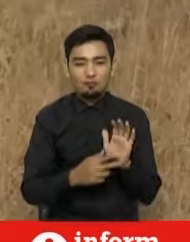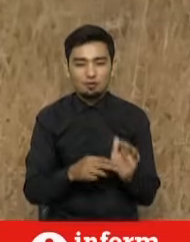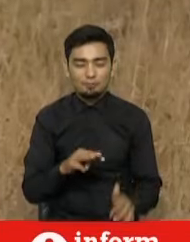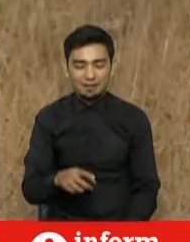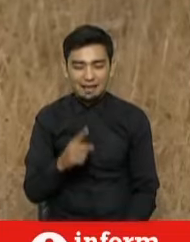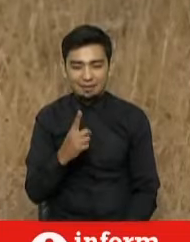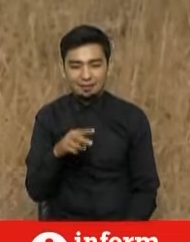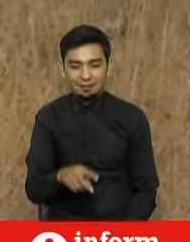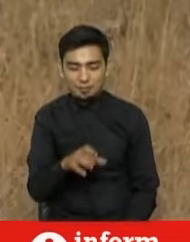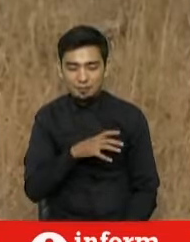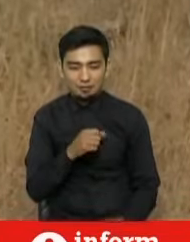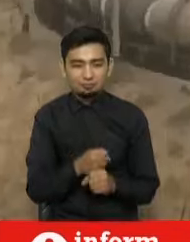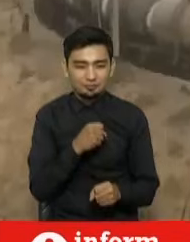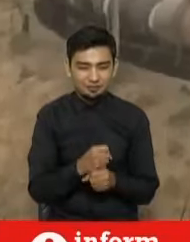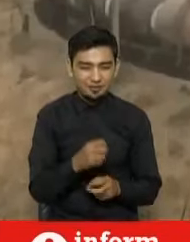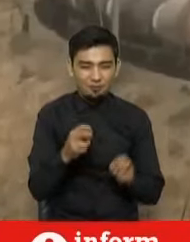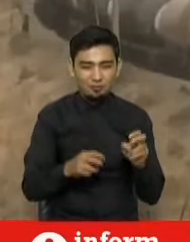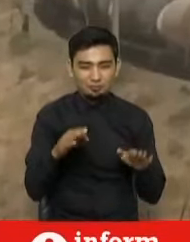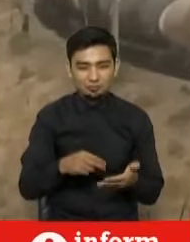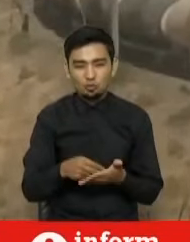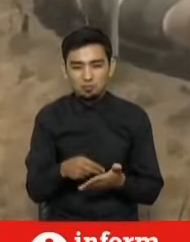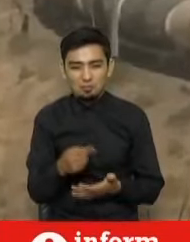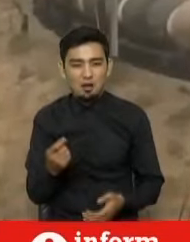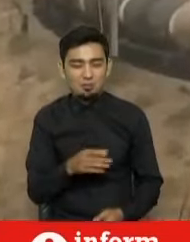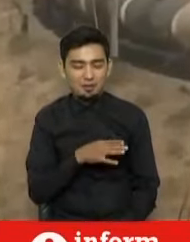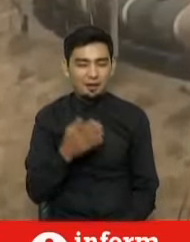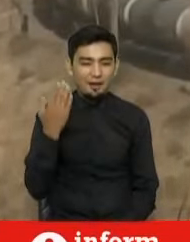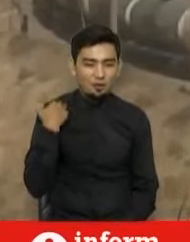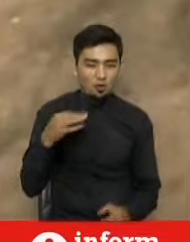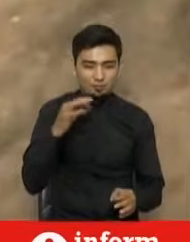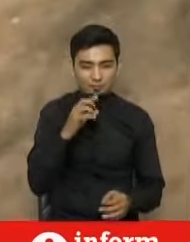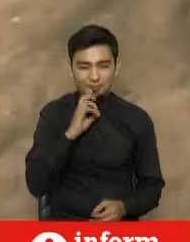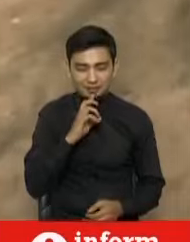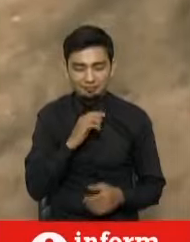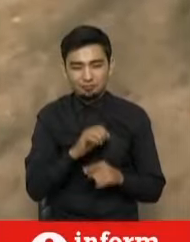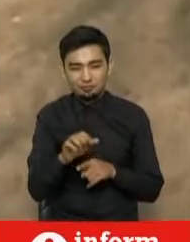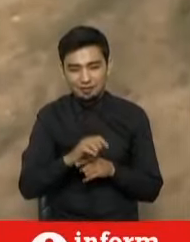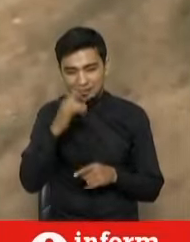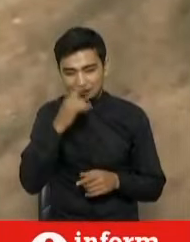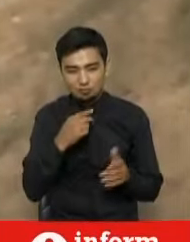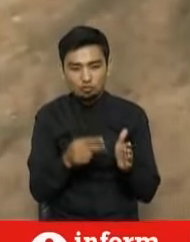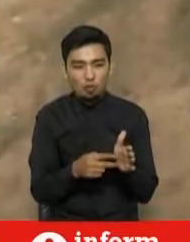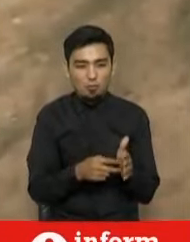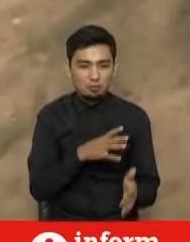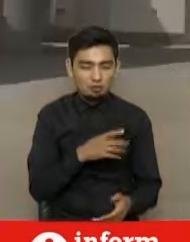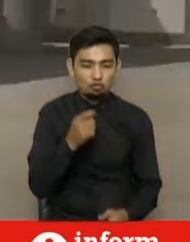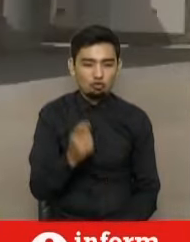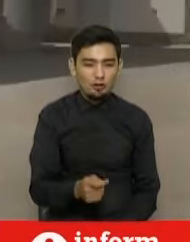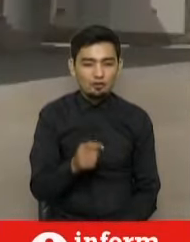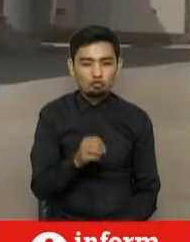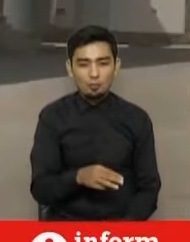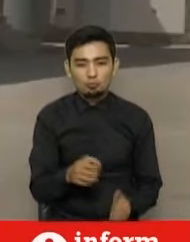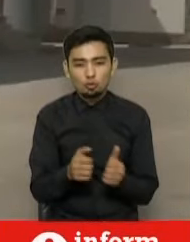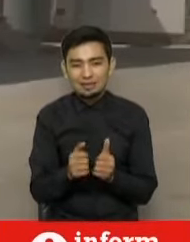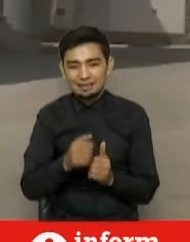говорят, производство упало из-за уменьшения спроса. Раньше из-за дисбаланса цен казахстанский бензин стоил на порядок дешевле, чем в